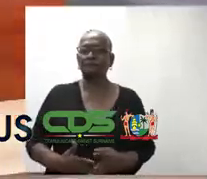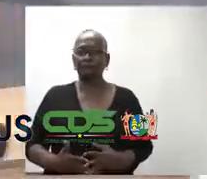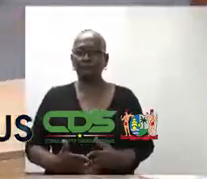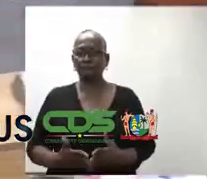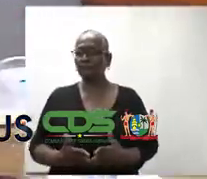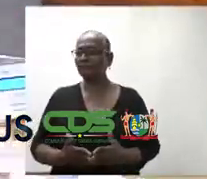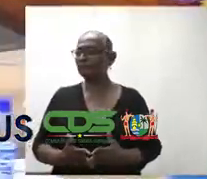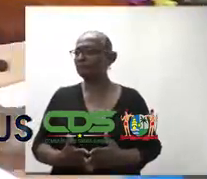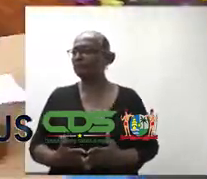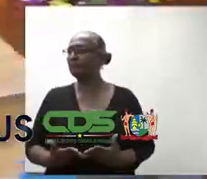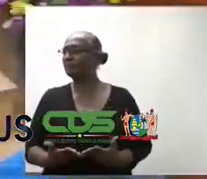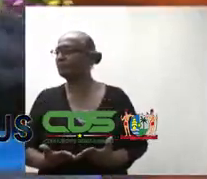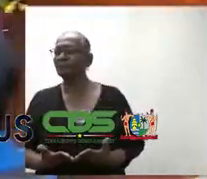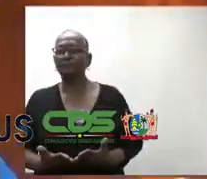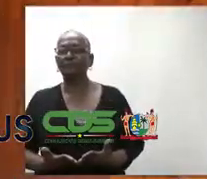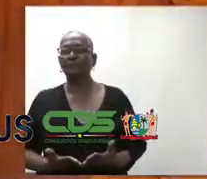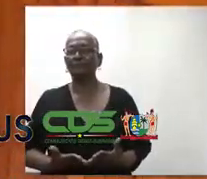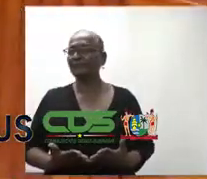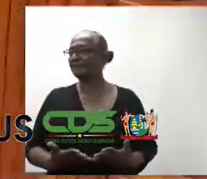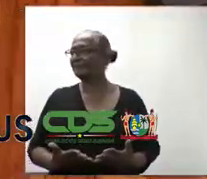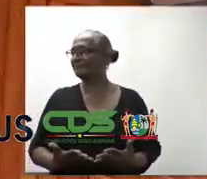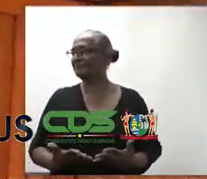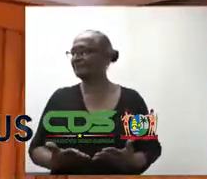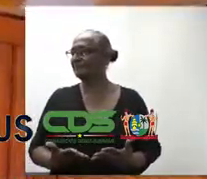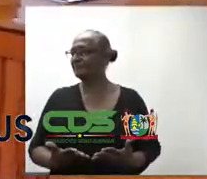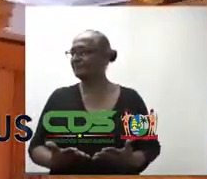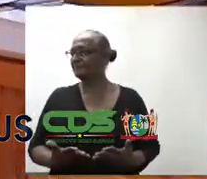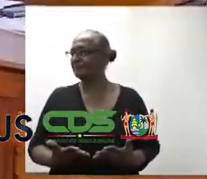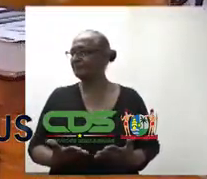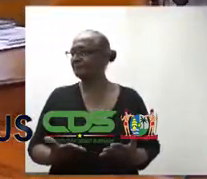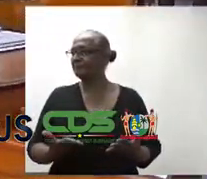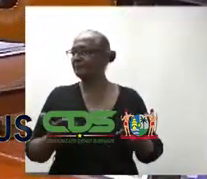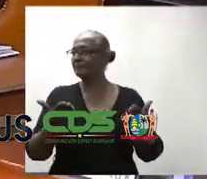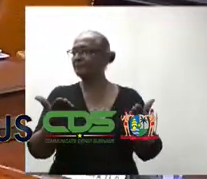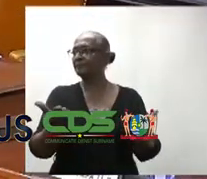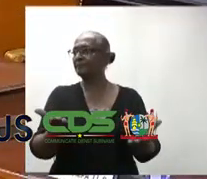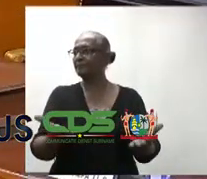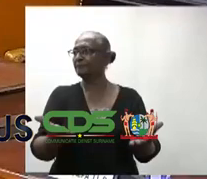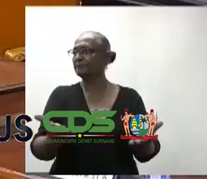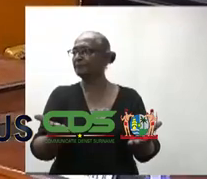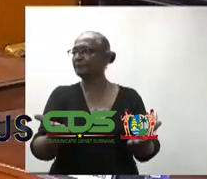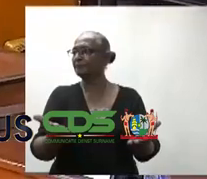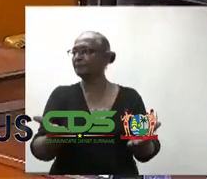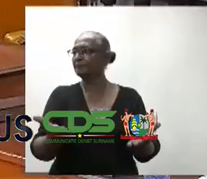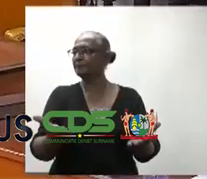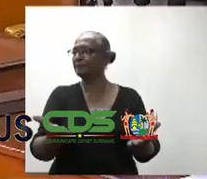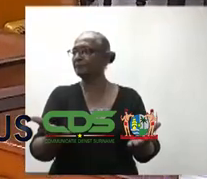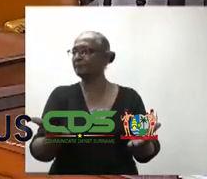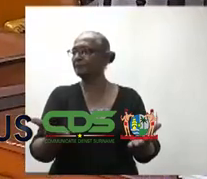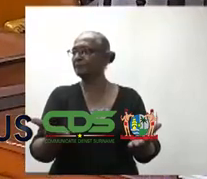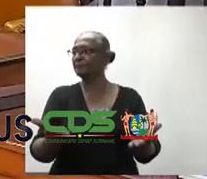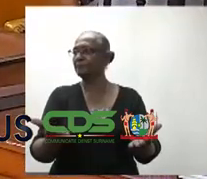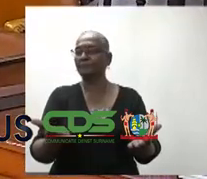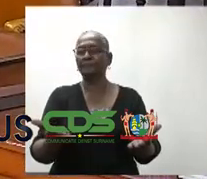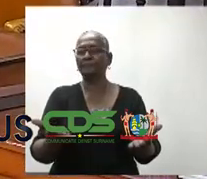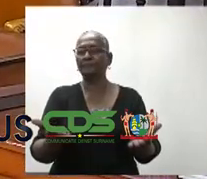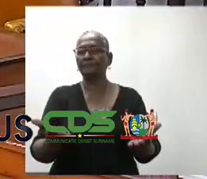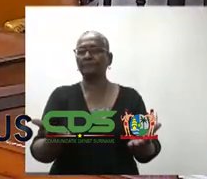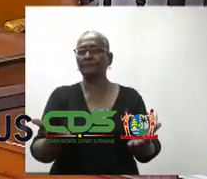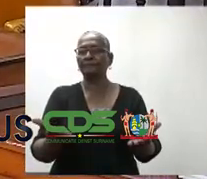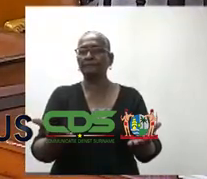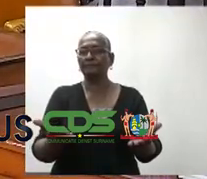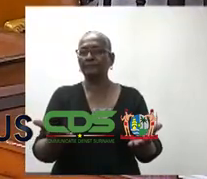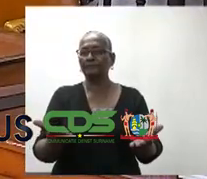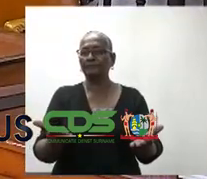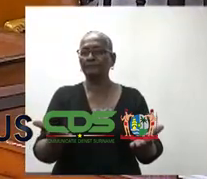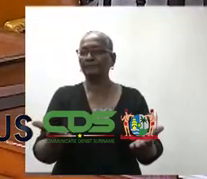Voorzitter, zoals ik in mijn eerste jaar reden al zei, we hebben de uitdaging niet op ons